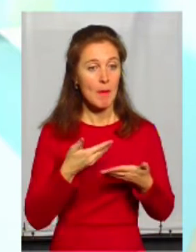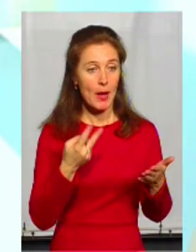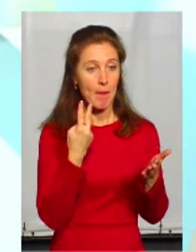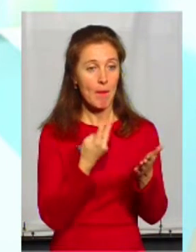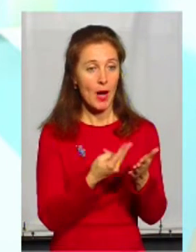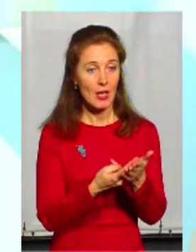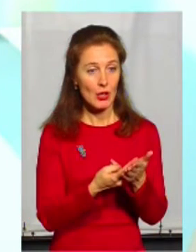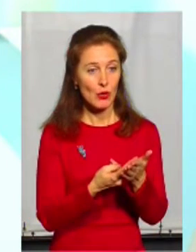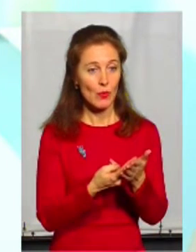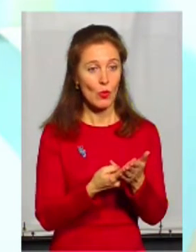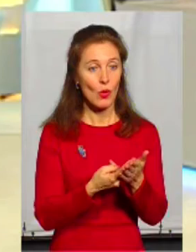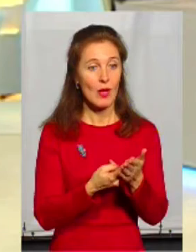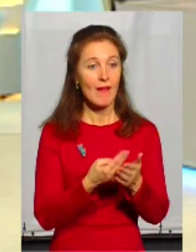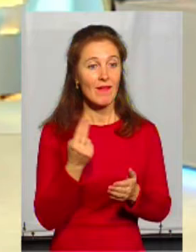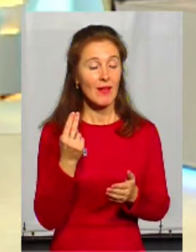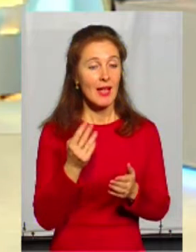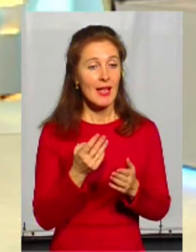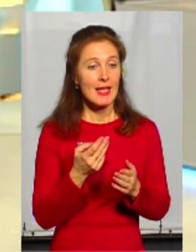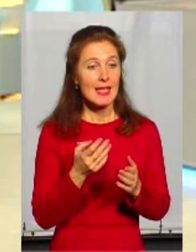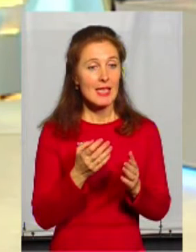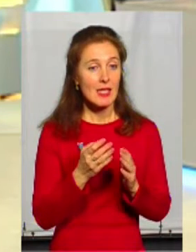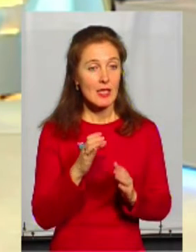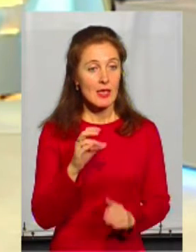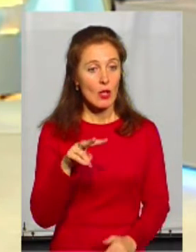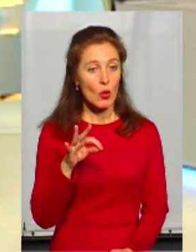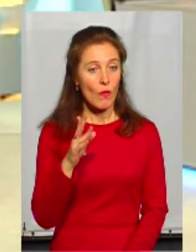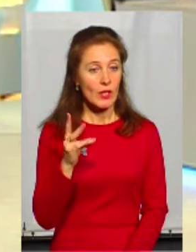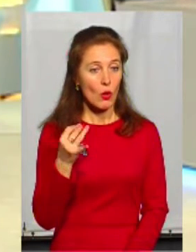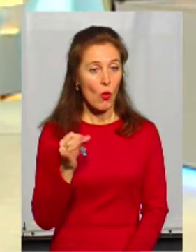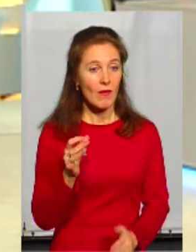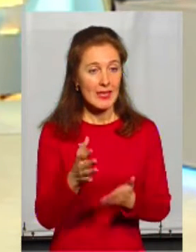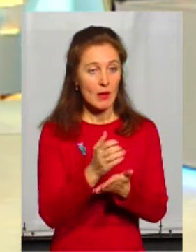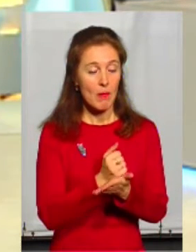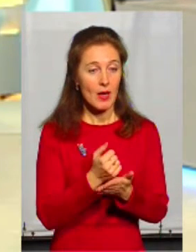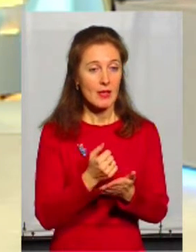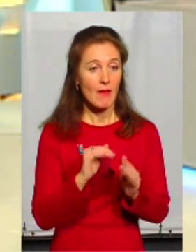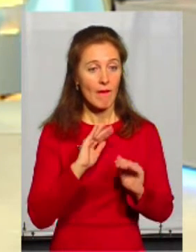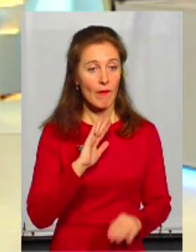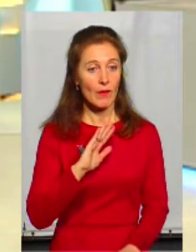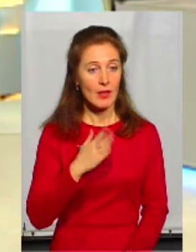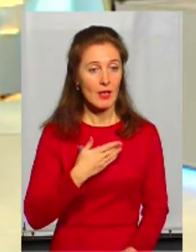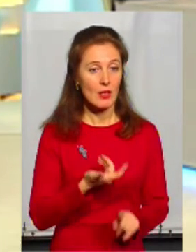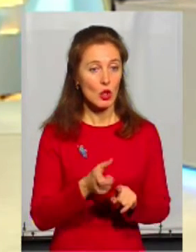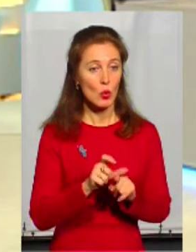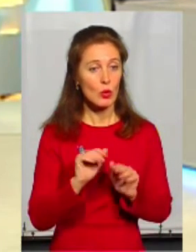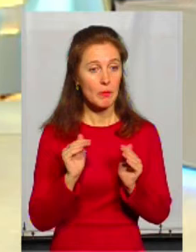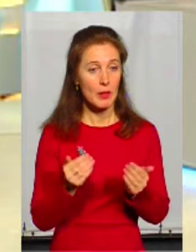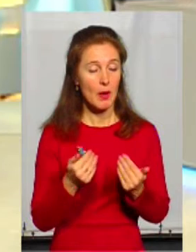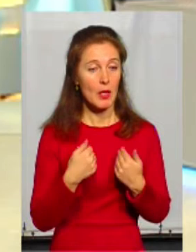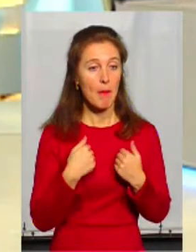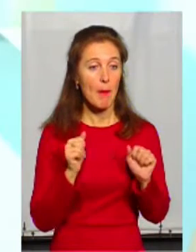живемо в еру цифрових технологій. У нас словниковий запас дуже мінімальний. Так? Для того і, власне, ми